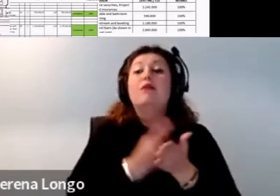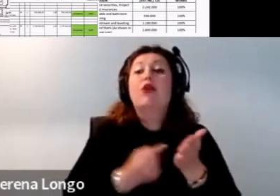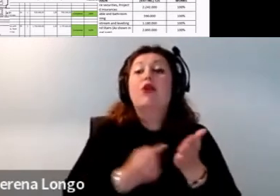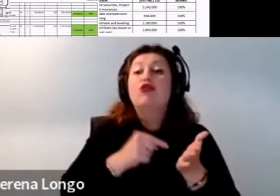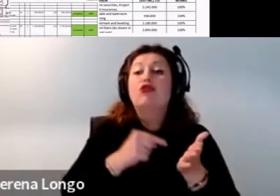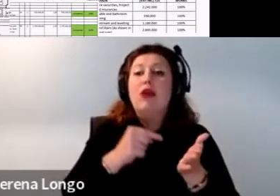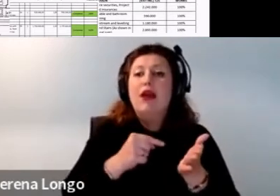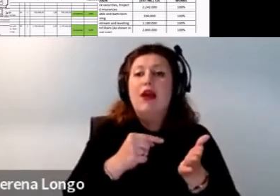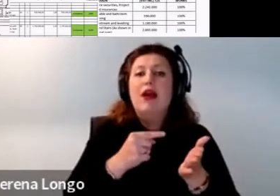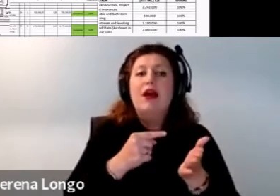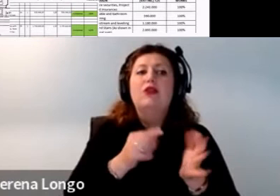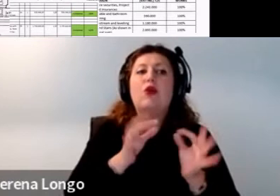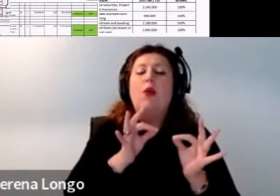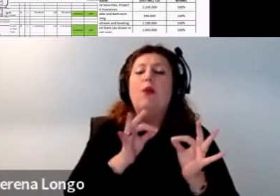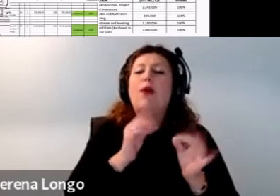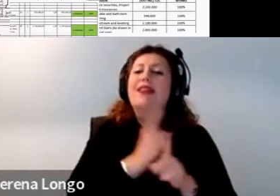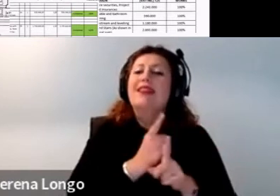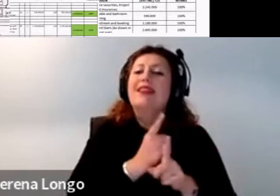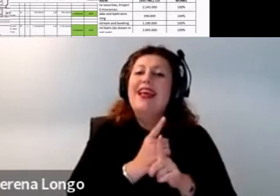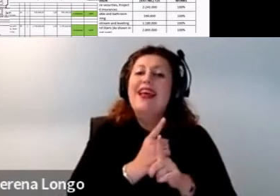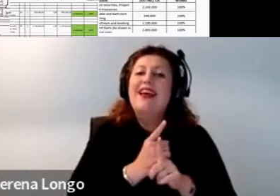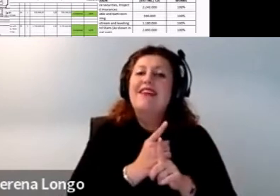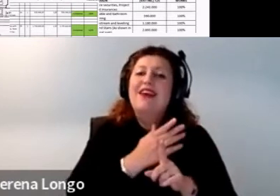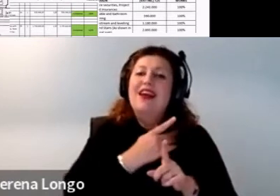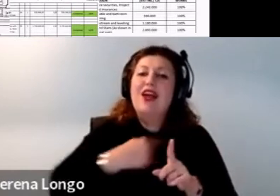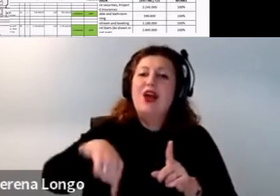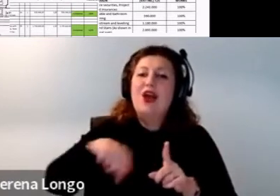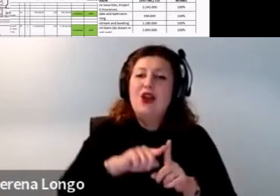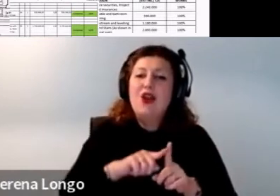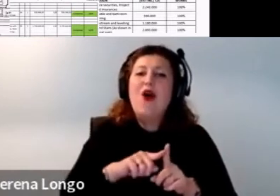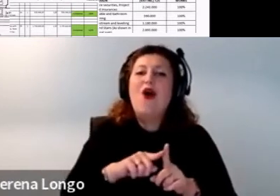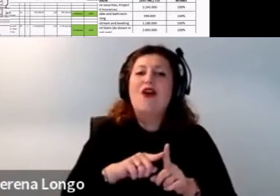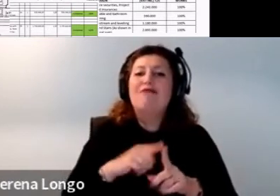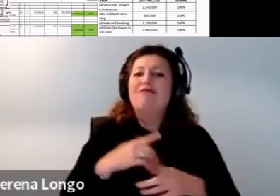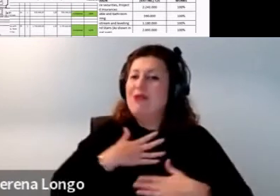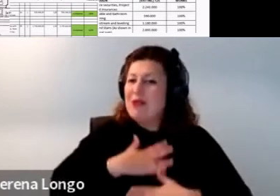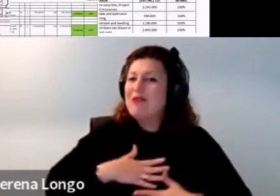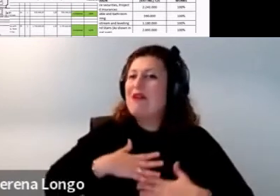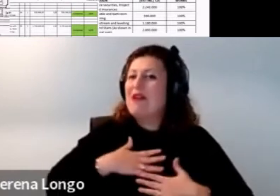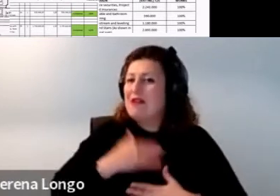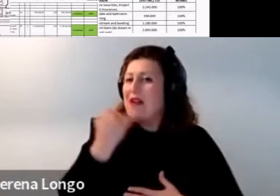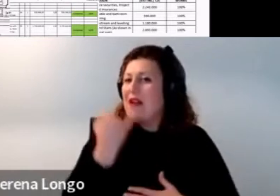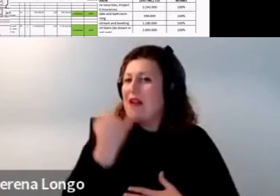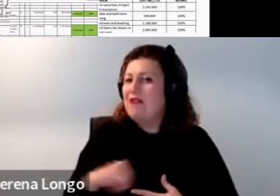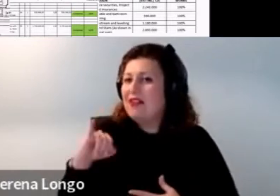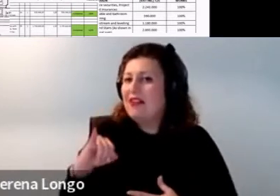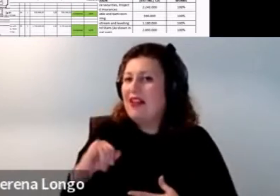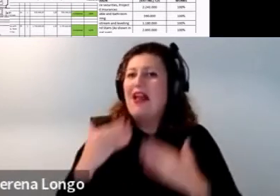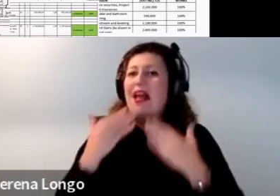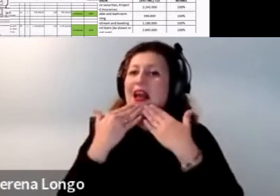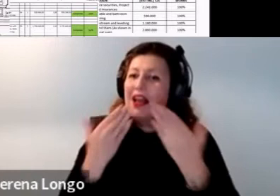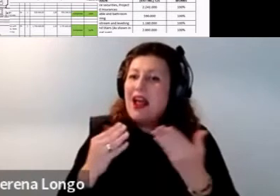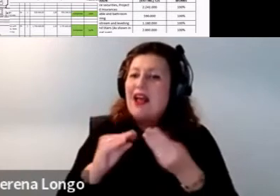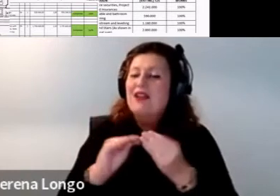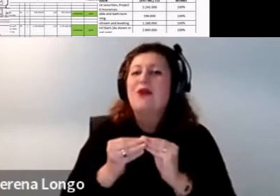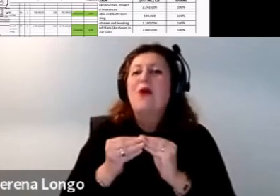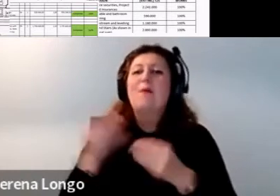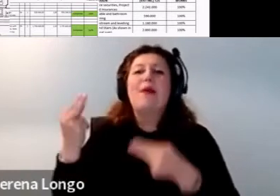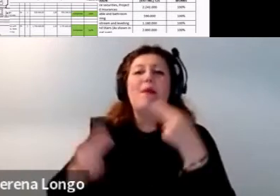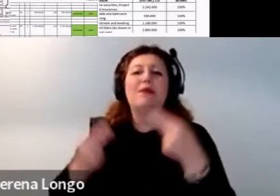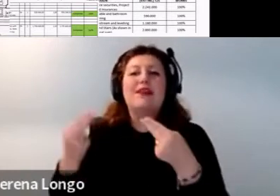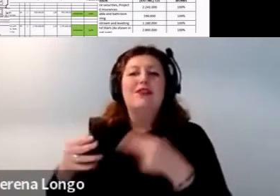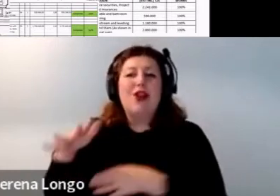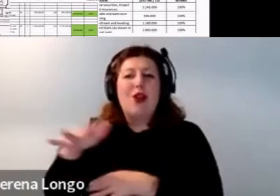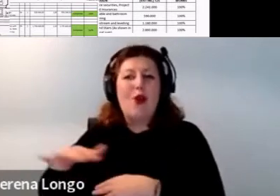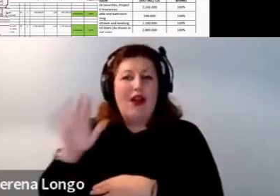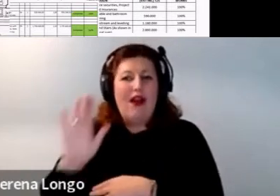in tutti gli obiettivi qua sopra, possiamo dire di averlo portato a casa in maniera soddisfacente, con un ottimo rapporto con l'amministrazione locale e